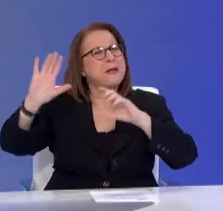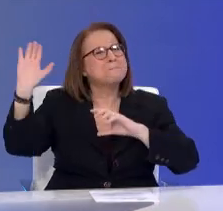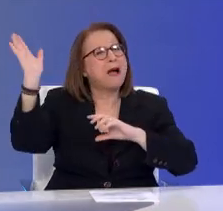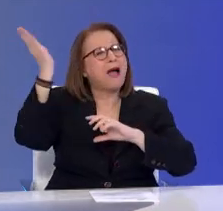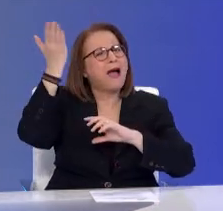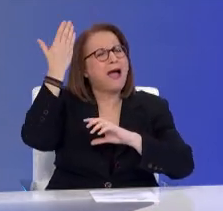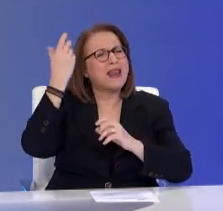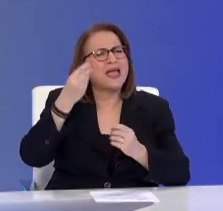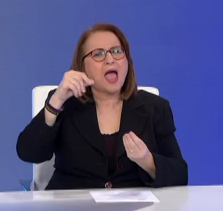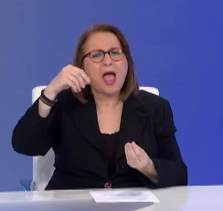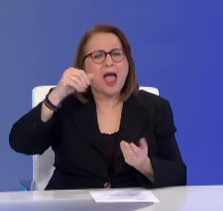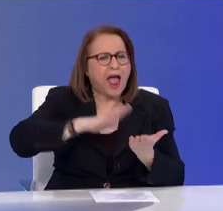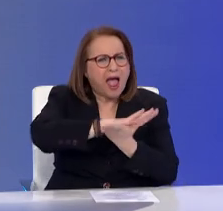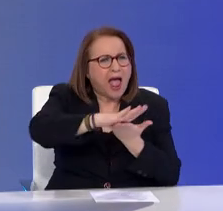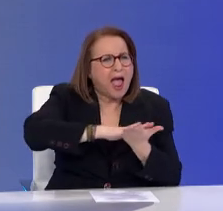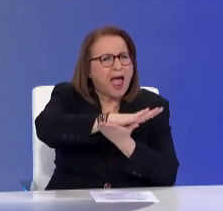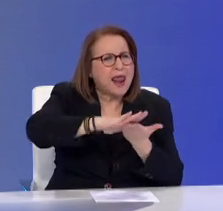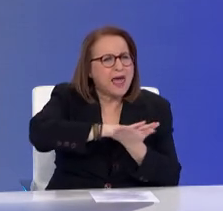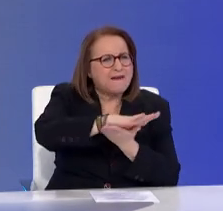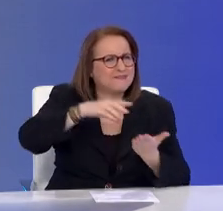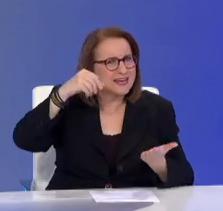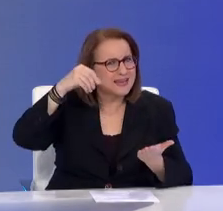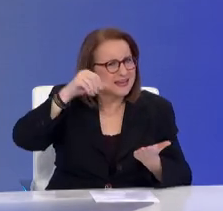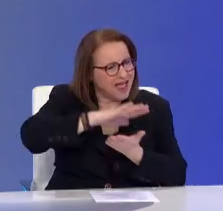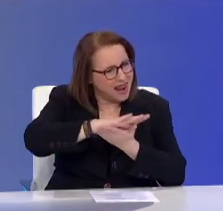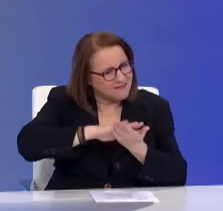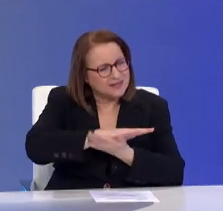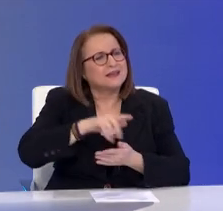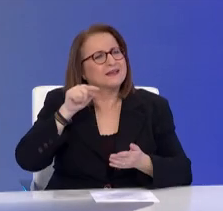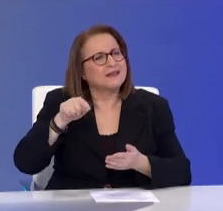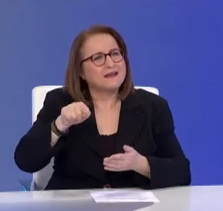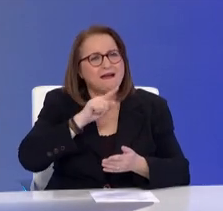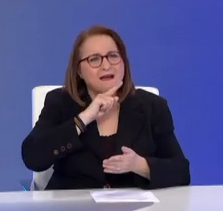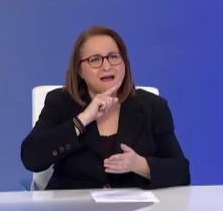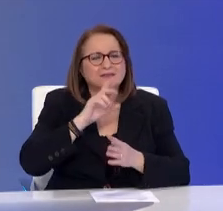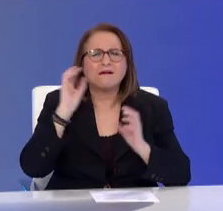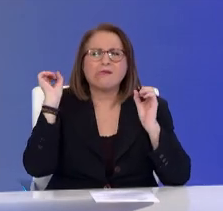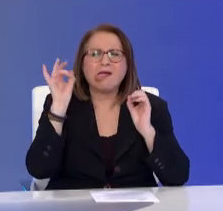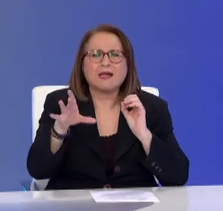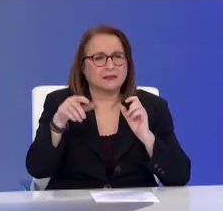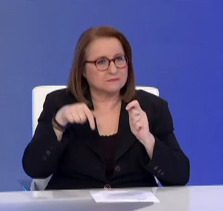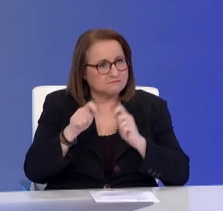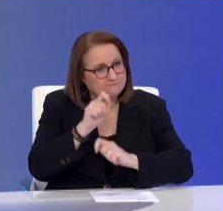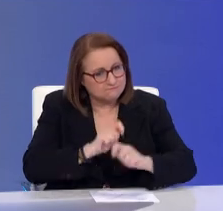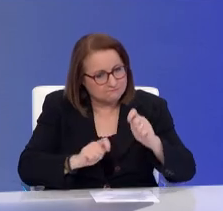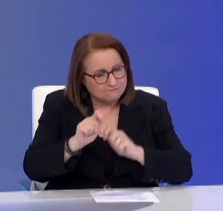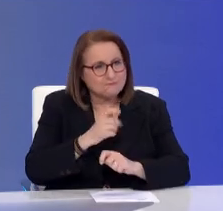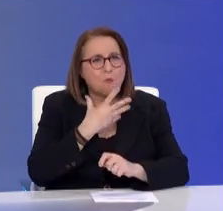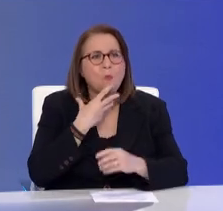έγινε με γνώμονα την κληρονομιά των παιδιών του νησιού.